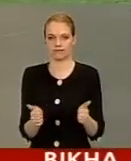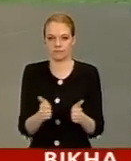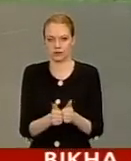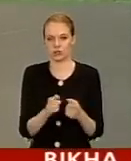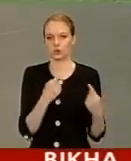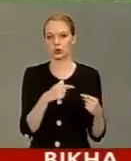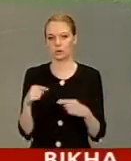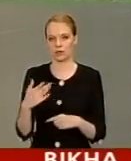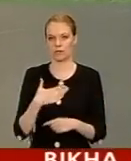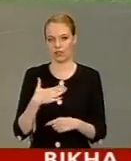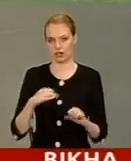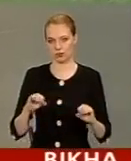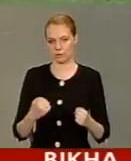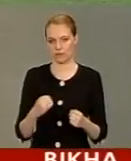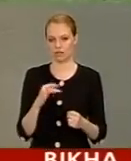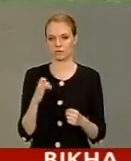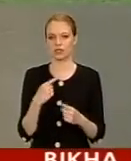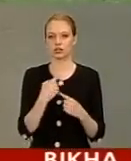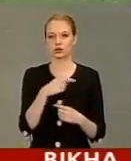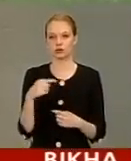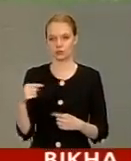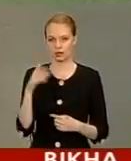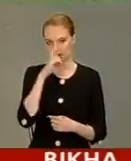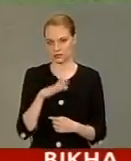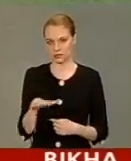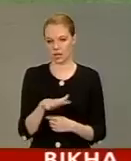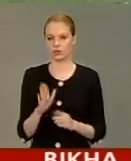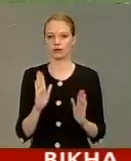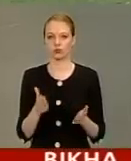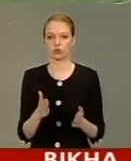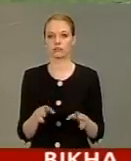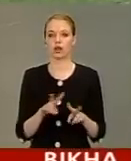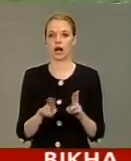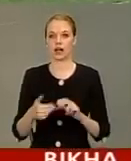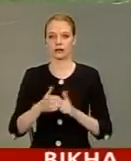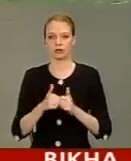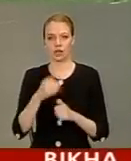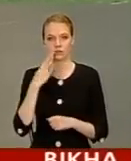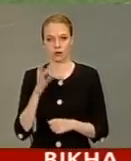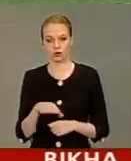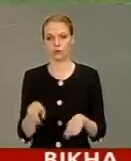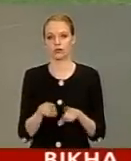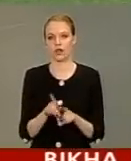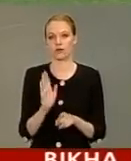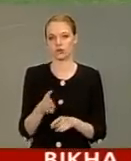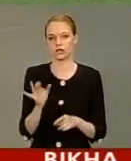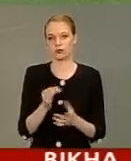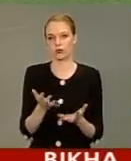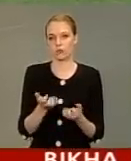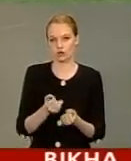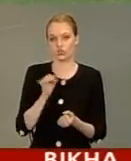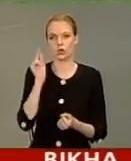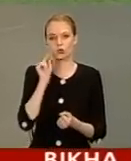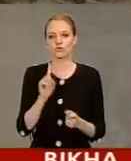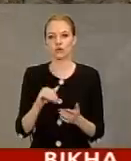плечо з другими нашими товаришами із других стран. Будемо як і мінятися опитом з ними, так будемо і получати, і